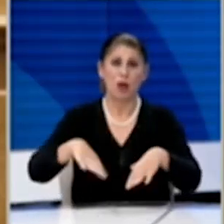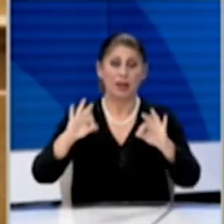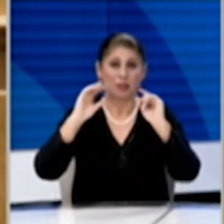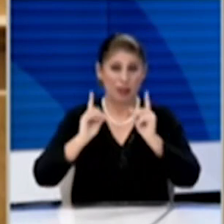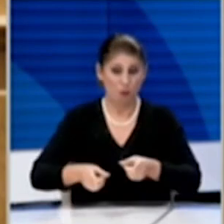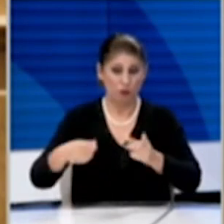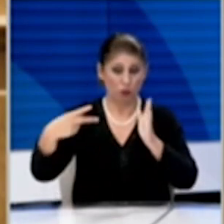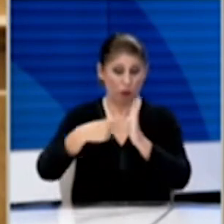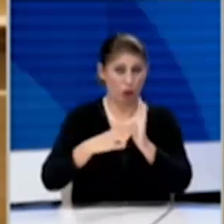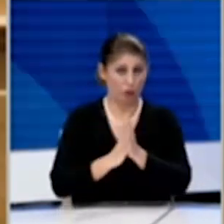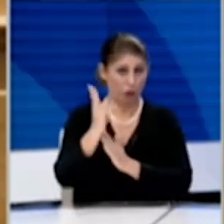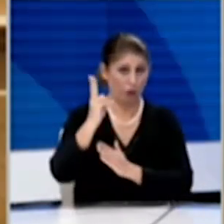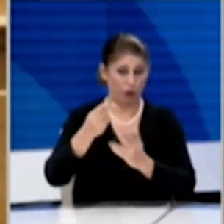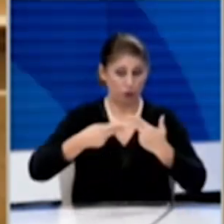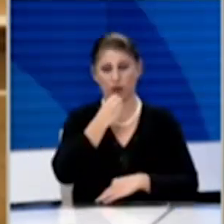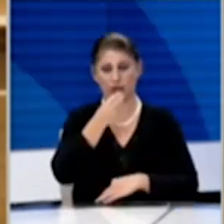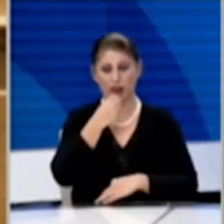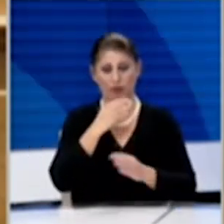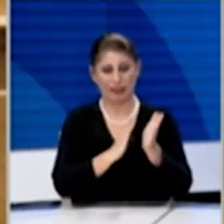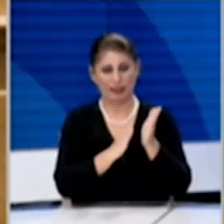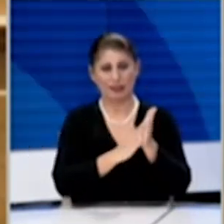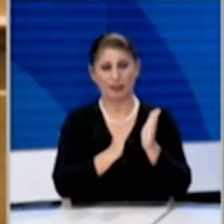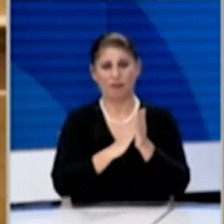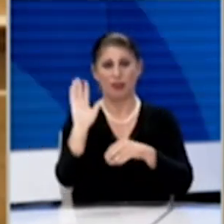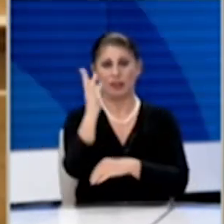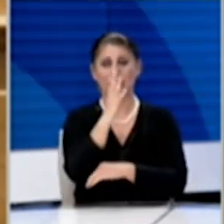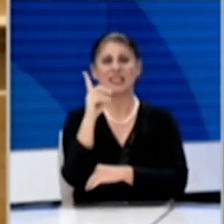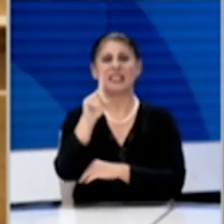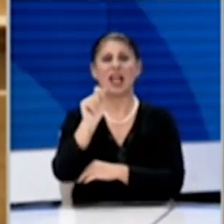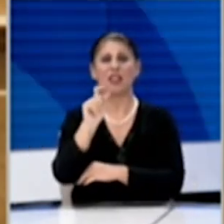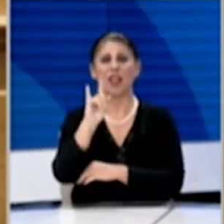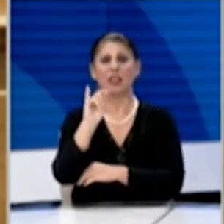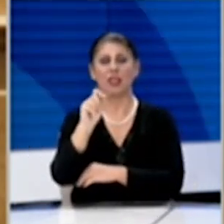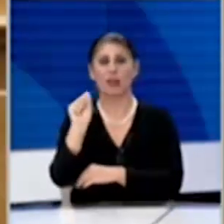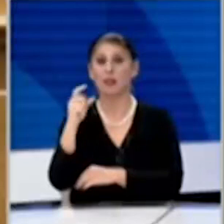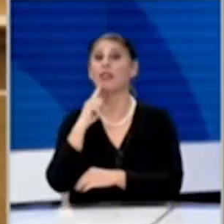του 2012 του Συμβουλίου της Επικρατείας. Δεν είναι σοβαρό το να